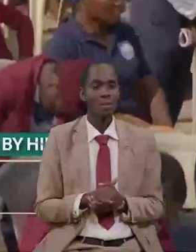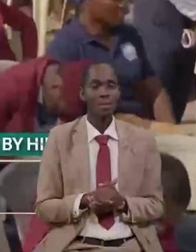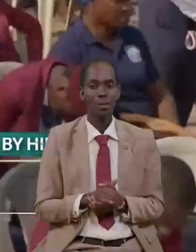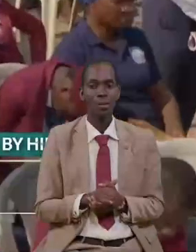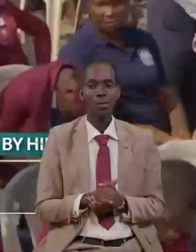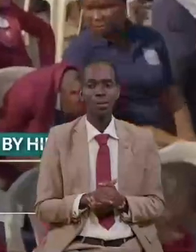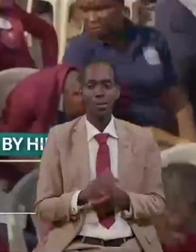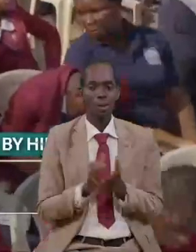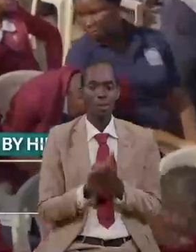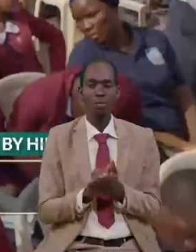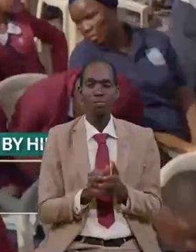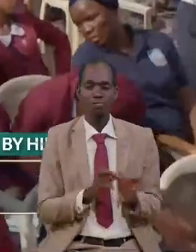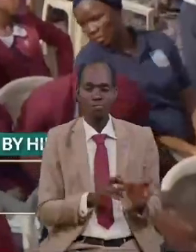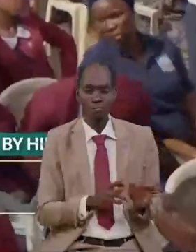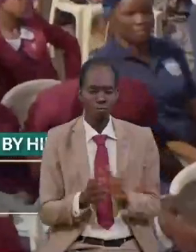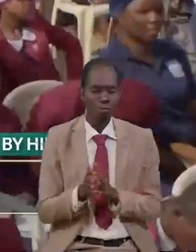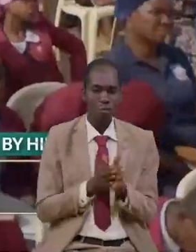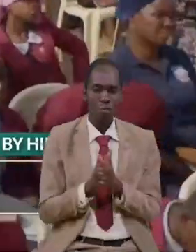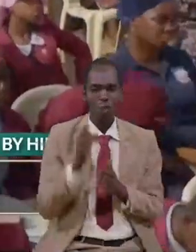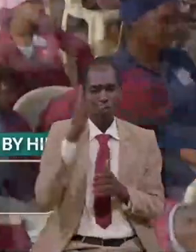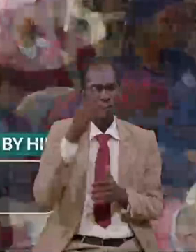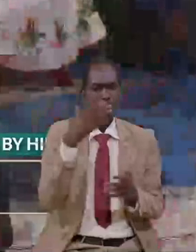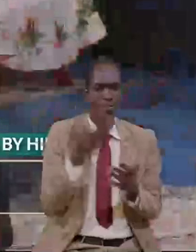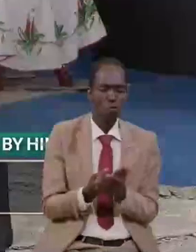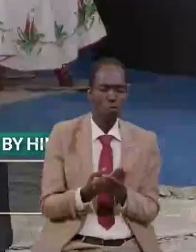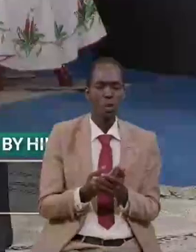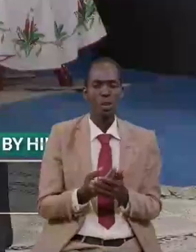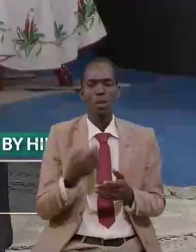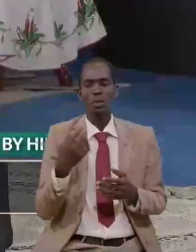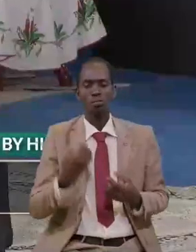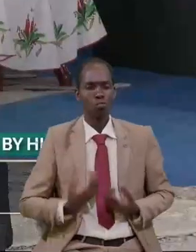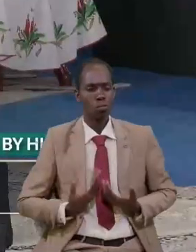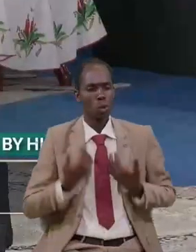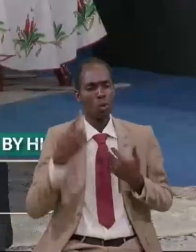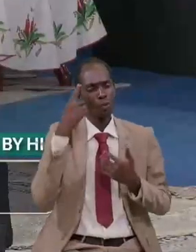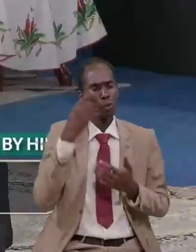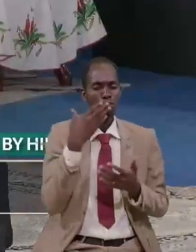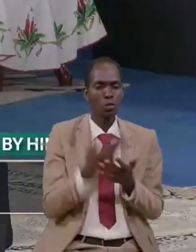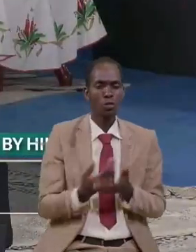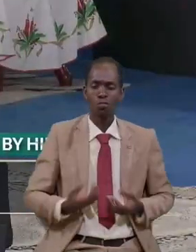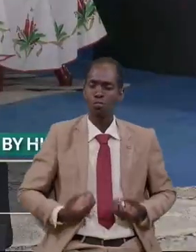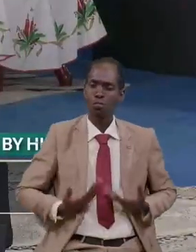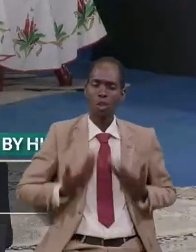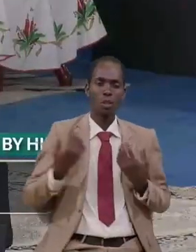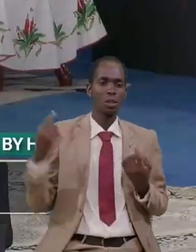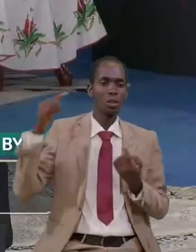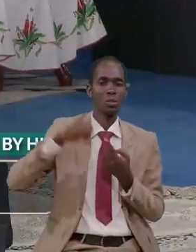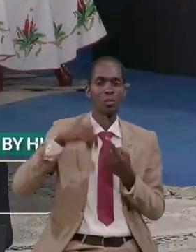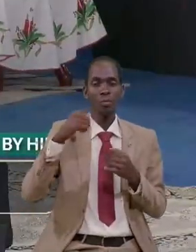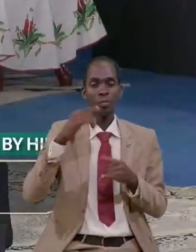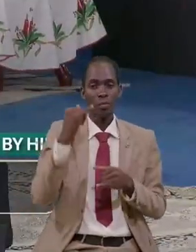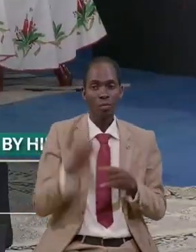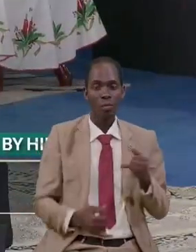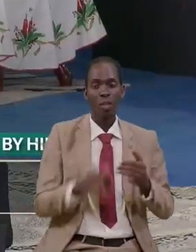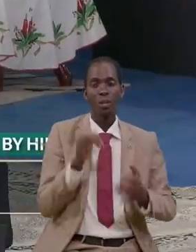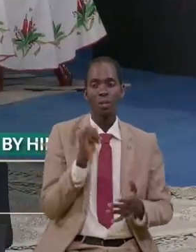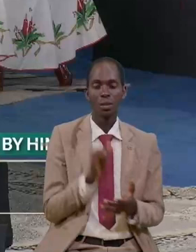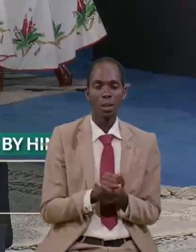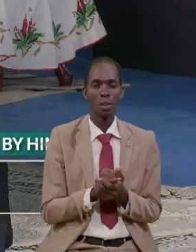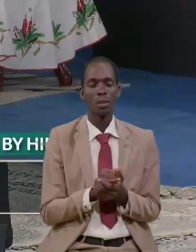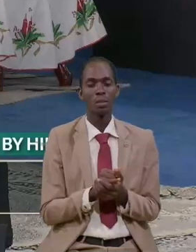Zélé pour le bien. Zélé pour la vie. Zélé jusqu'à la fin. Ce zèle du